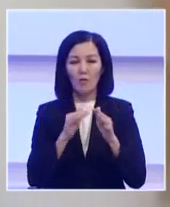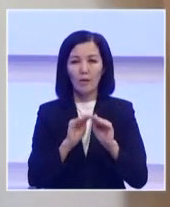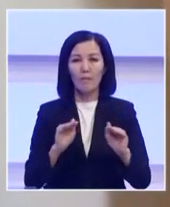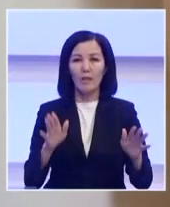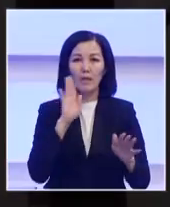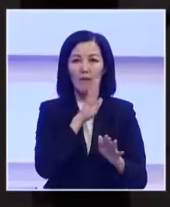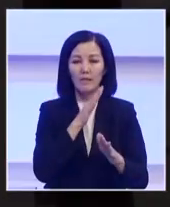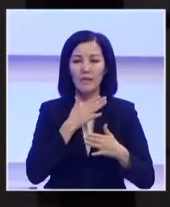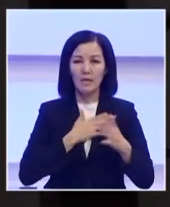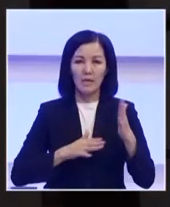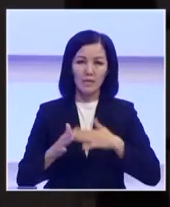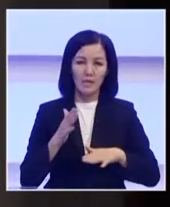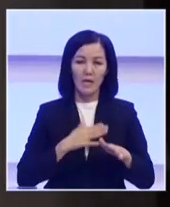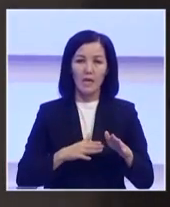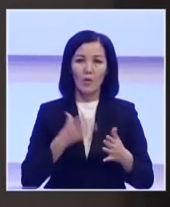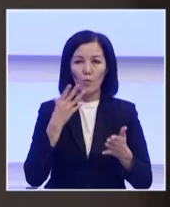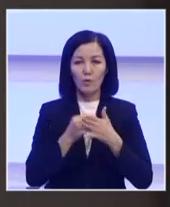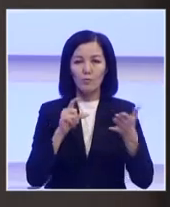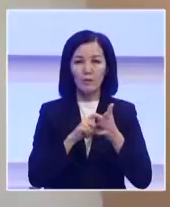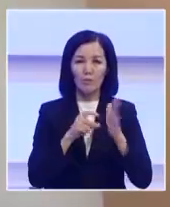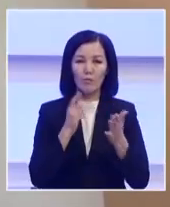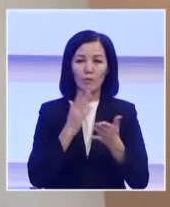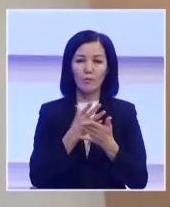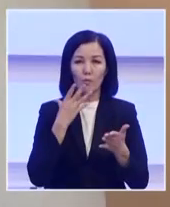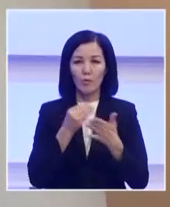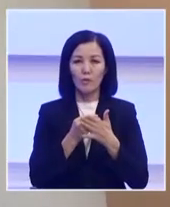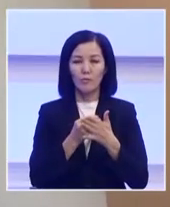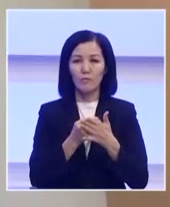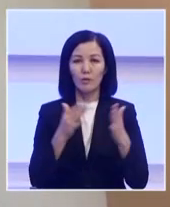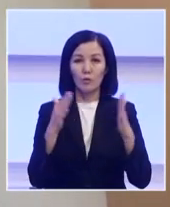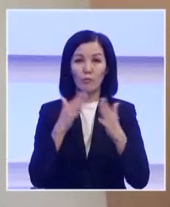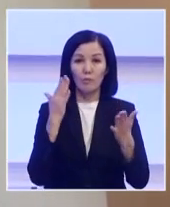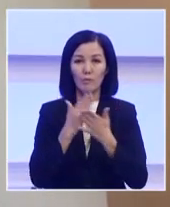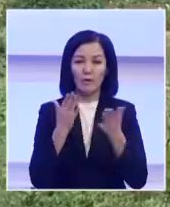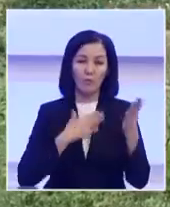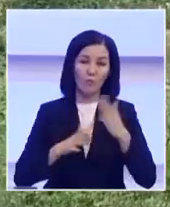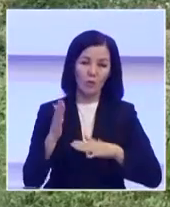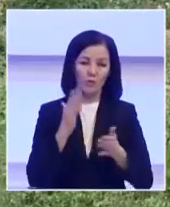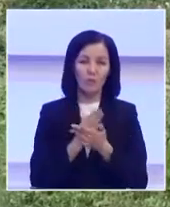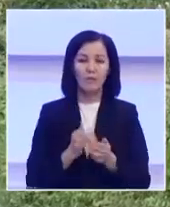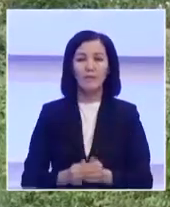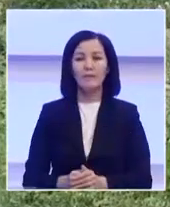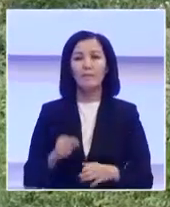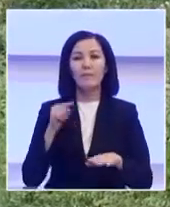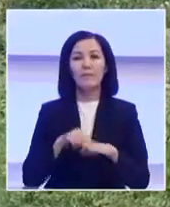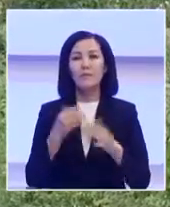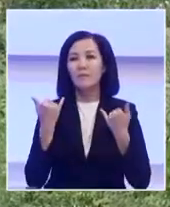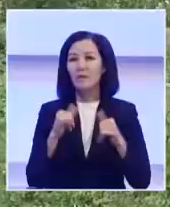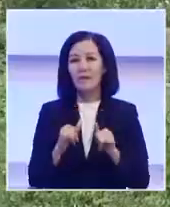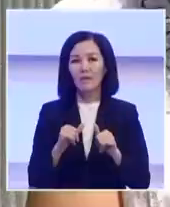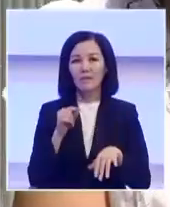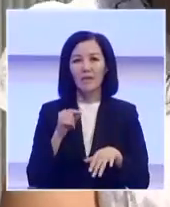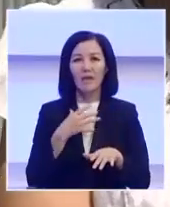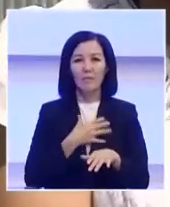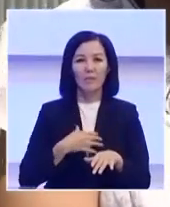мен анасы риза. Әрқайсымыздың жеке бөлмеміз болады. Жеке меншік үйіміз деп қуанып жүр. Сезім, білмеймін, толқып тұрмын да